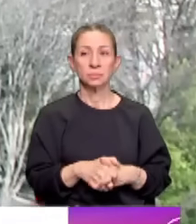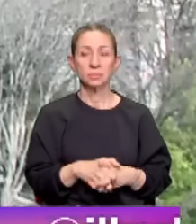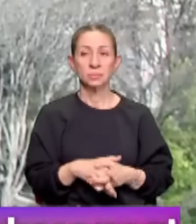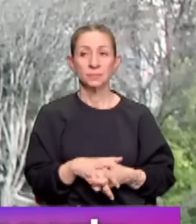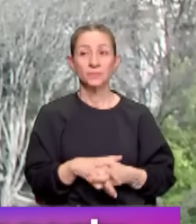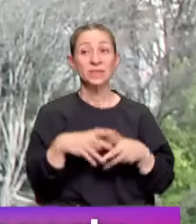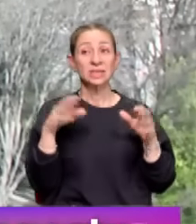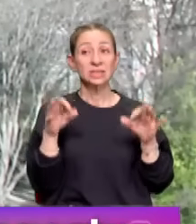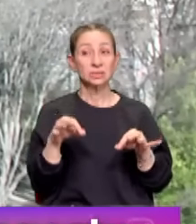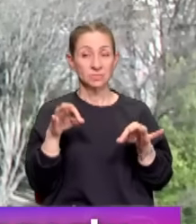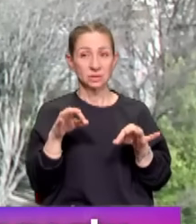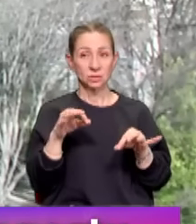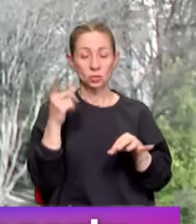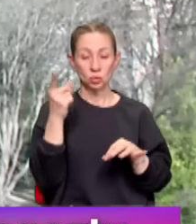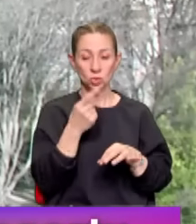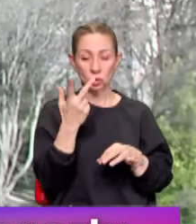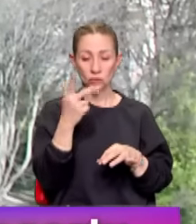Şimdi